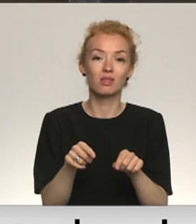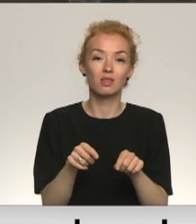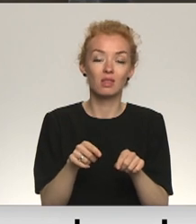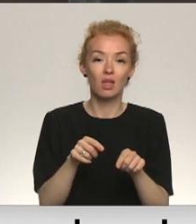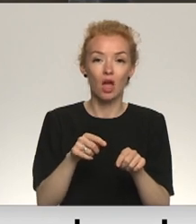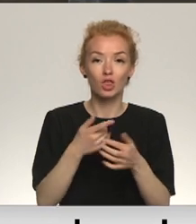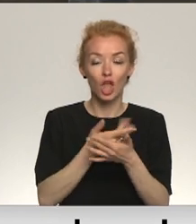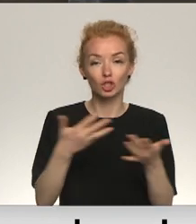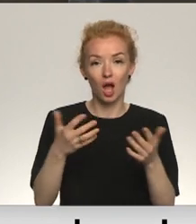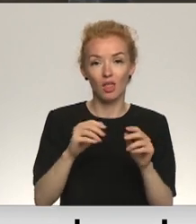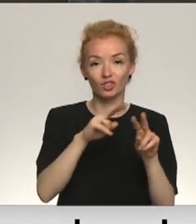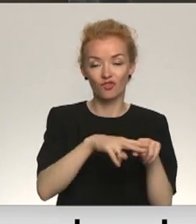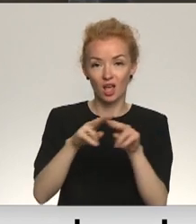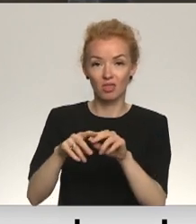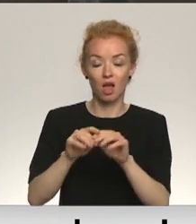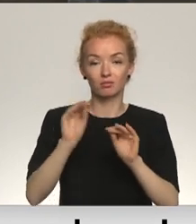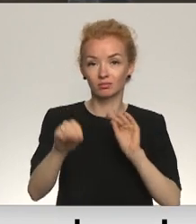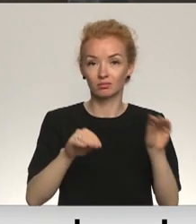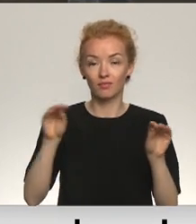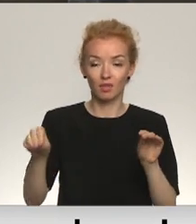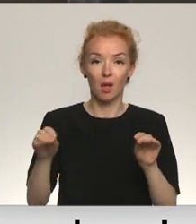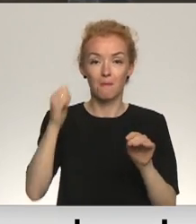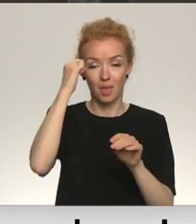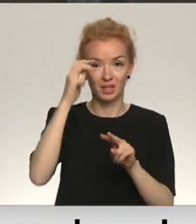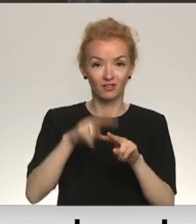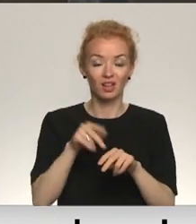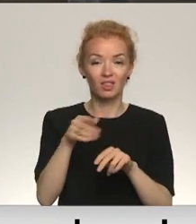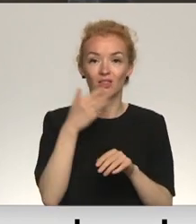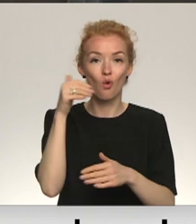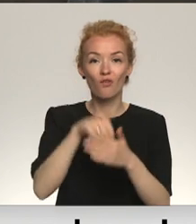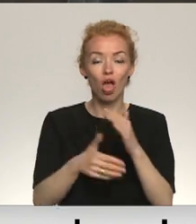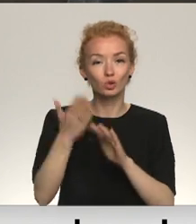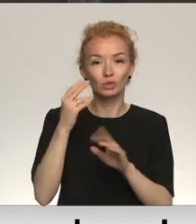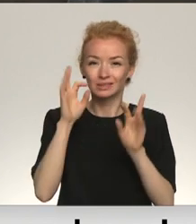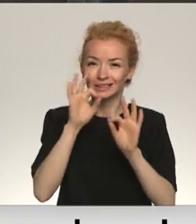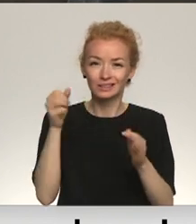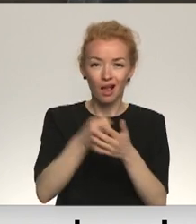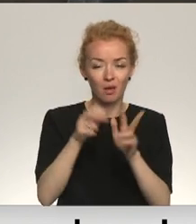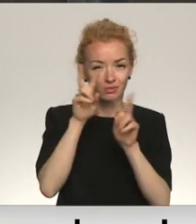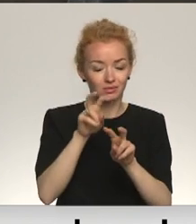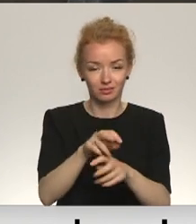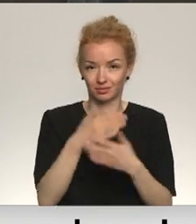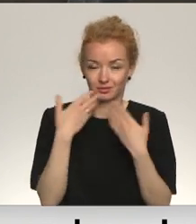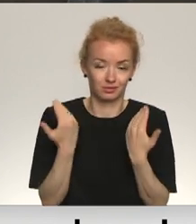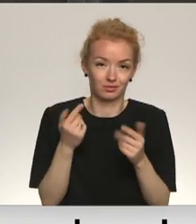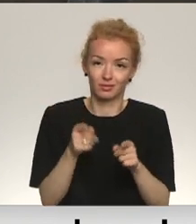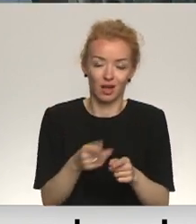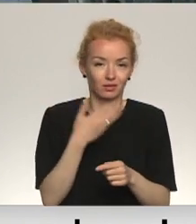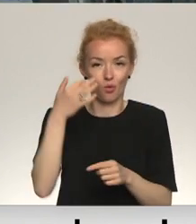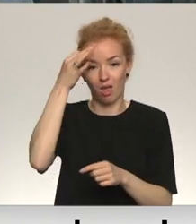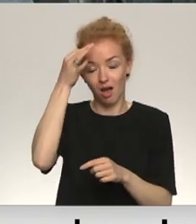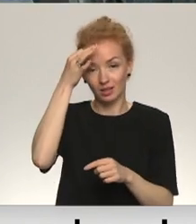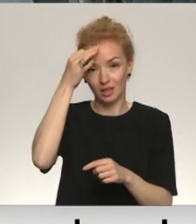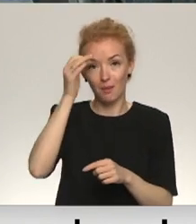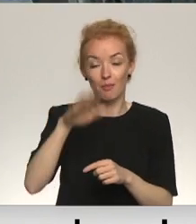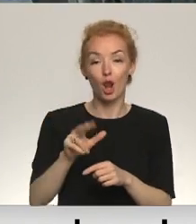izkaisīts tādas, nu, varbūt pat vēsturiski līdz galam nepārbaudītu notikumu. Vietas vairs nav jāatcerās.